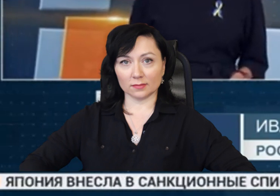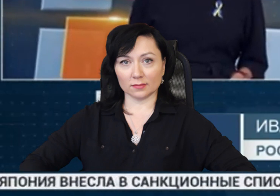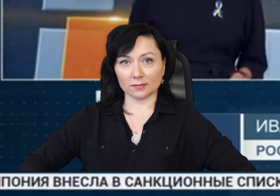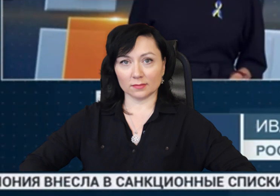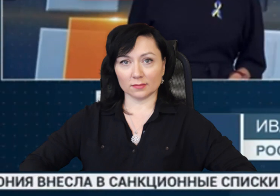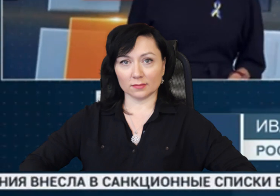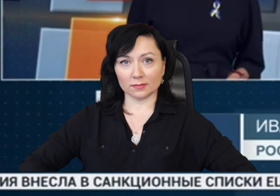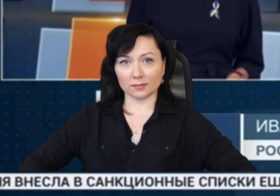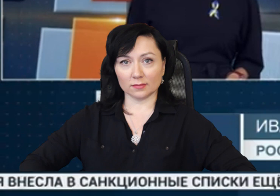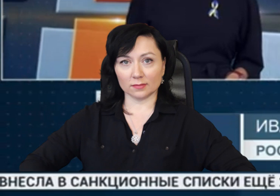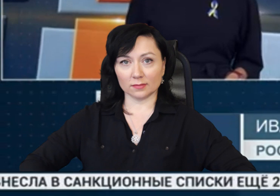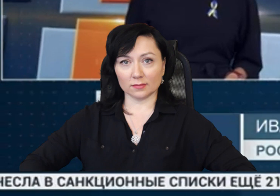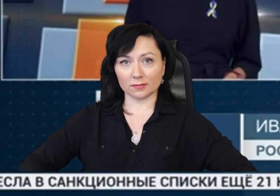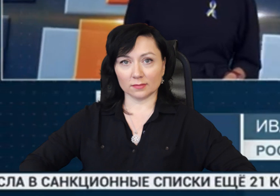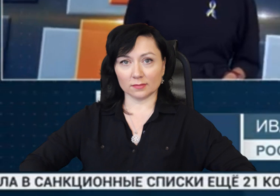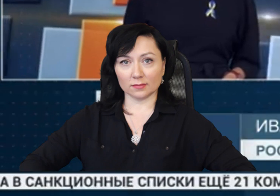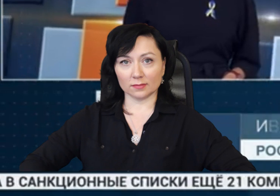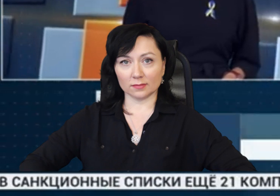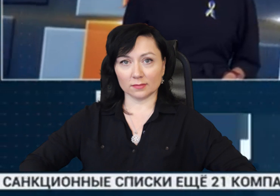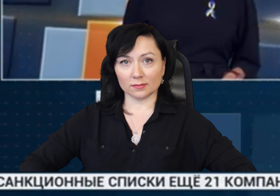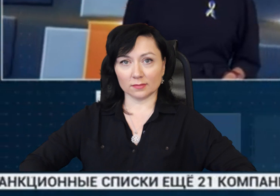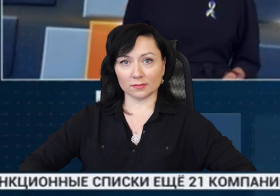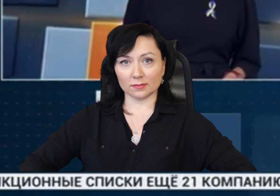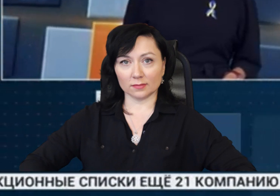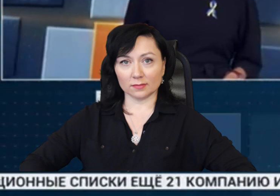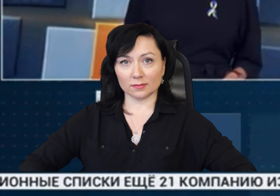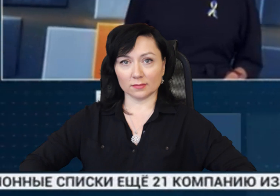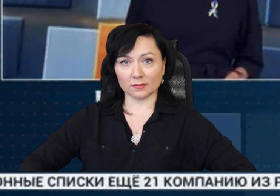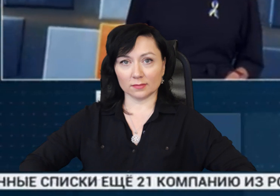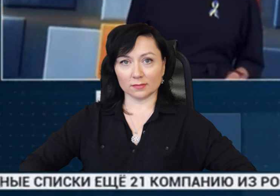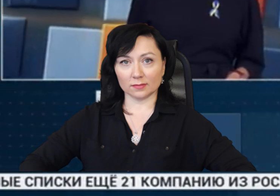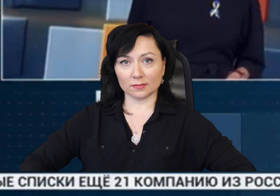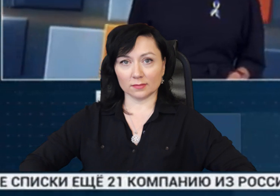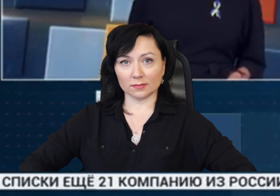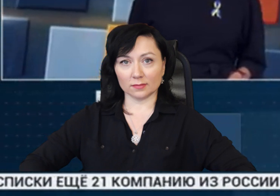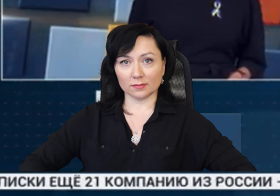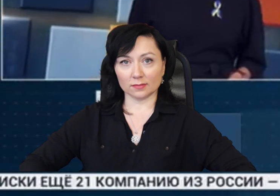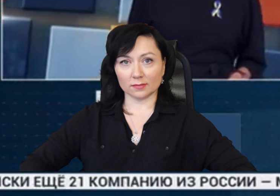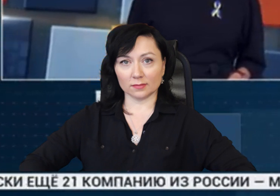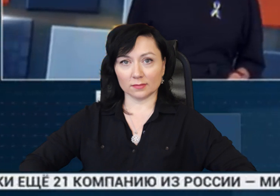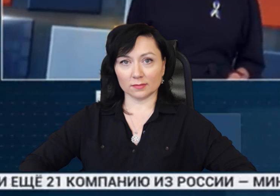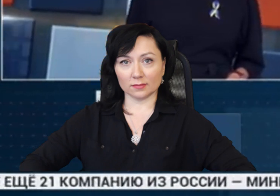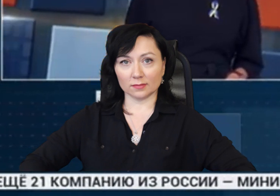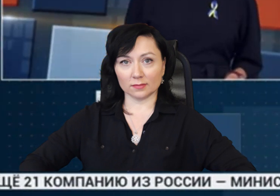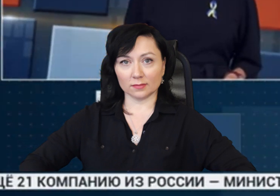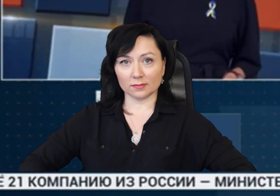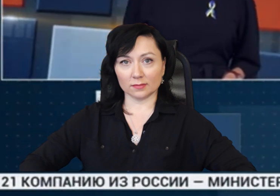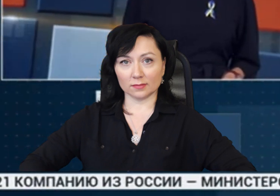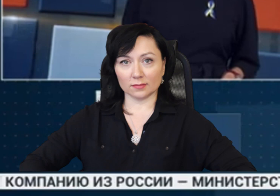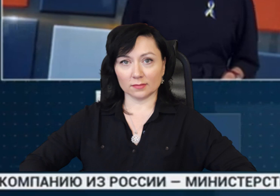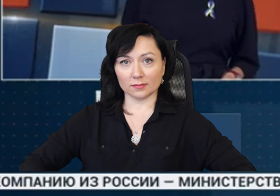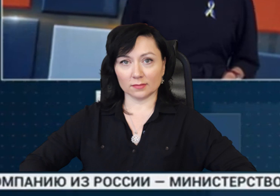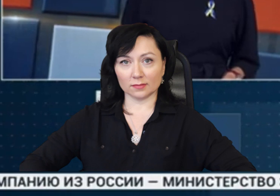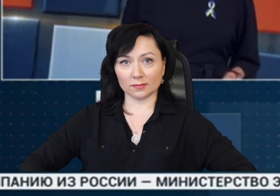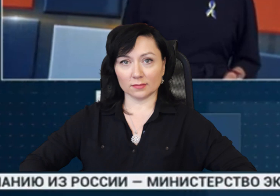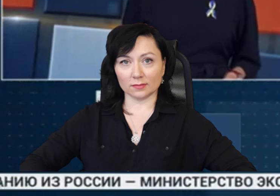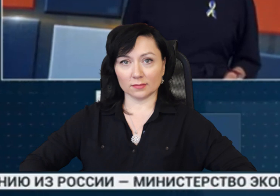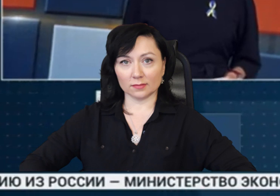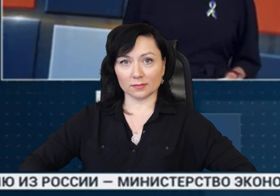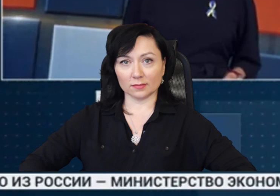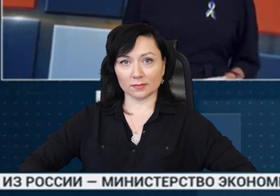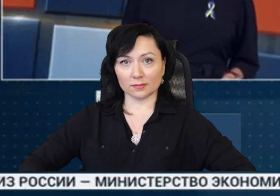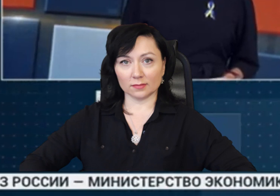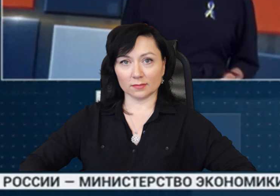прочее Естественно они боятся потерять деньги у них нет внятной картины Что будет в том или ином случае